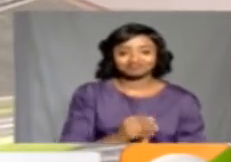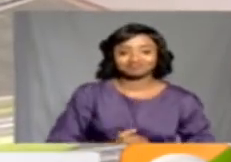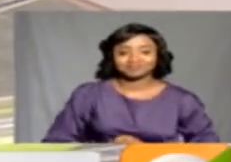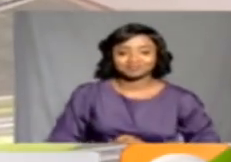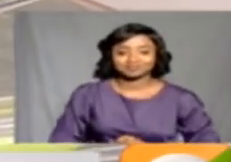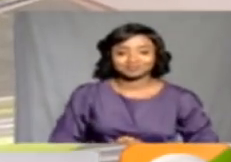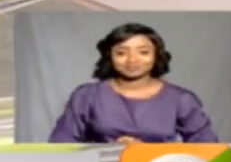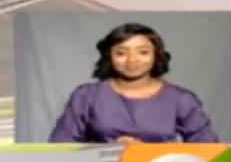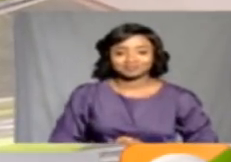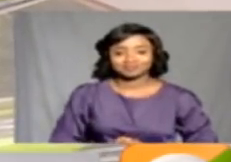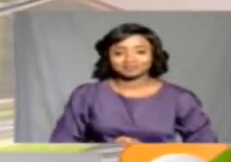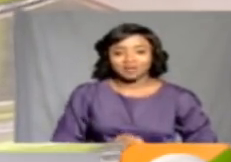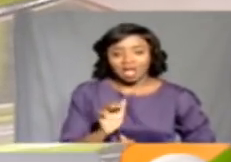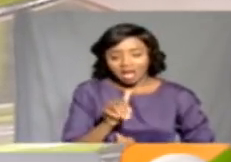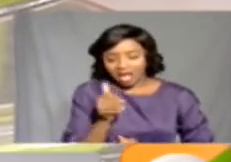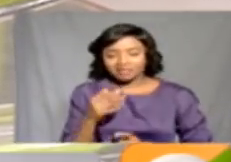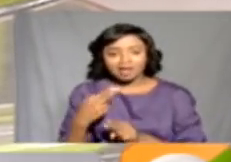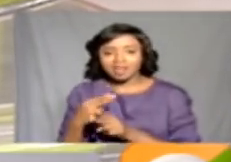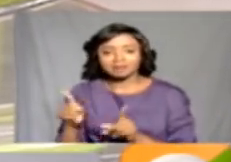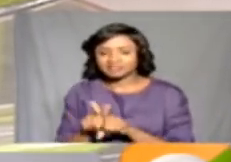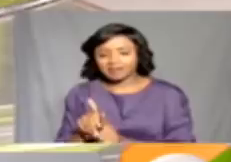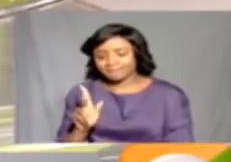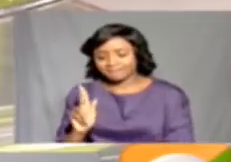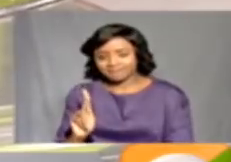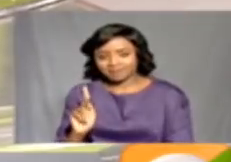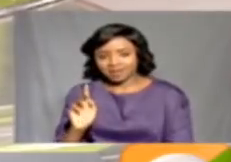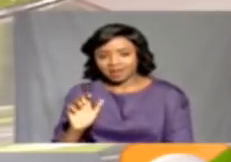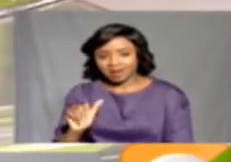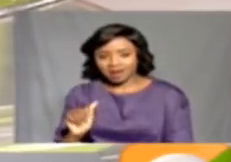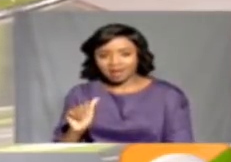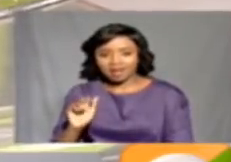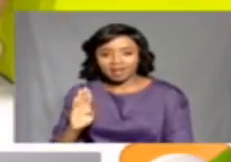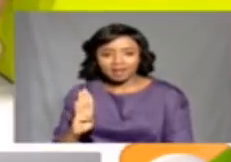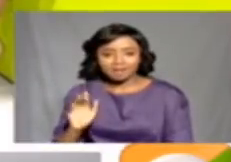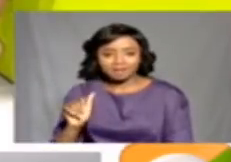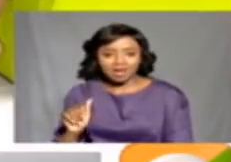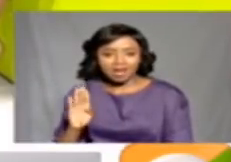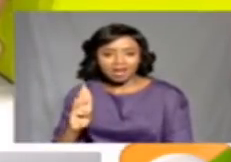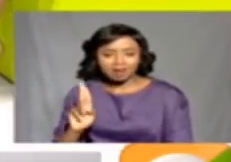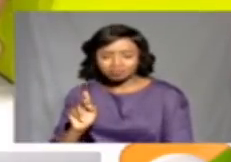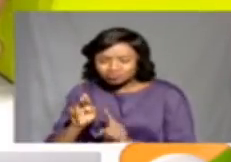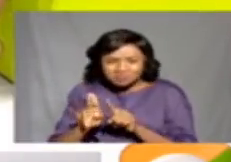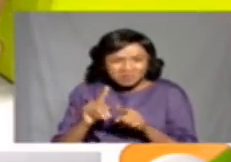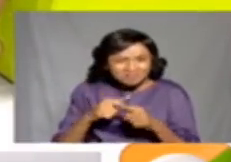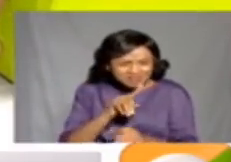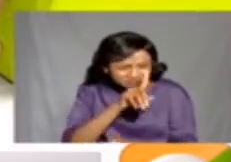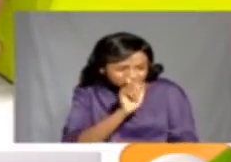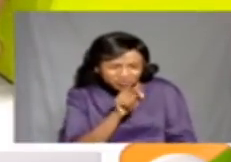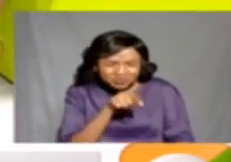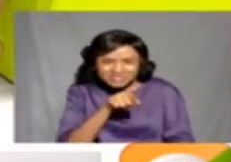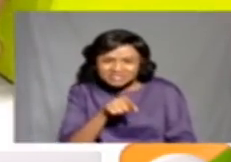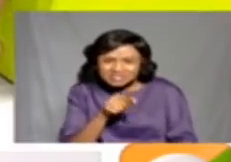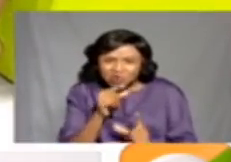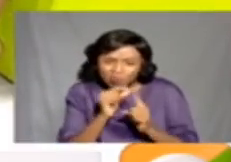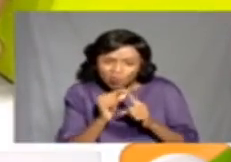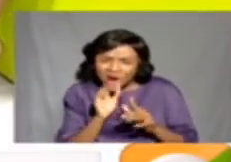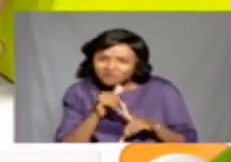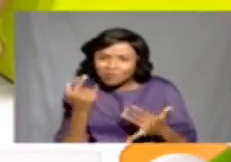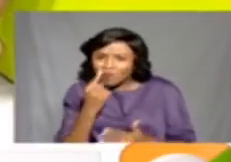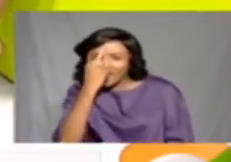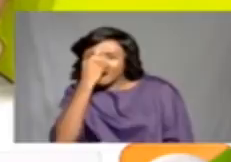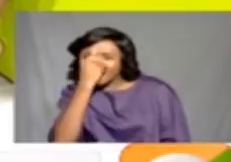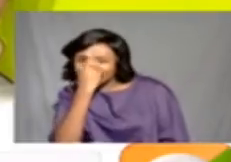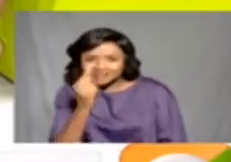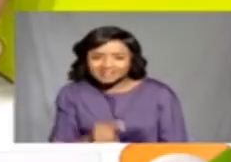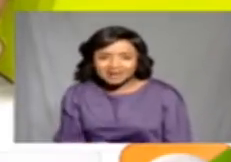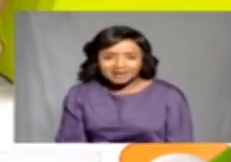Kebabu ama kababu. Kebabu au kababu. So, mimi nilikuwa na swali. Hilo ni jina la Kiswahili ama la Kihindi? Kwa sababu kumbuka chapati tulitoa kwenye Wahindi kwa